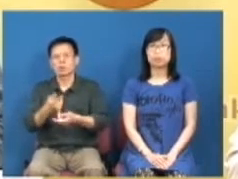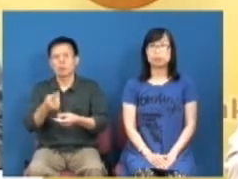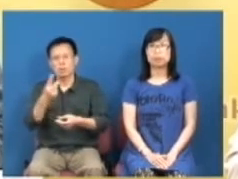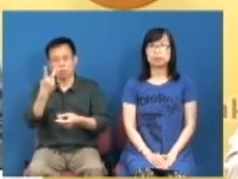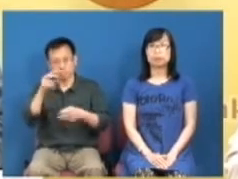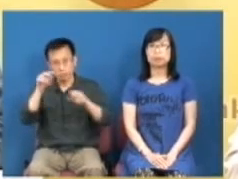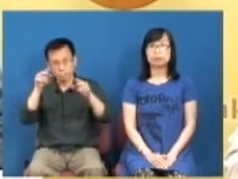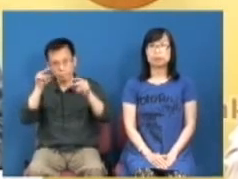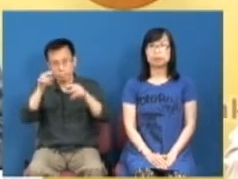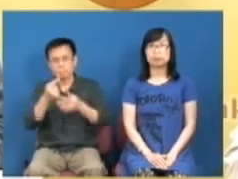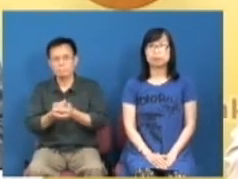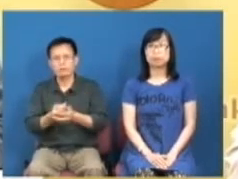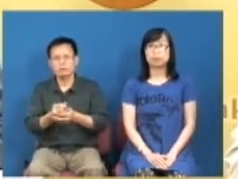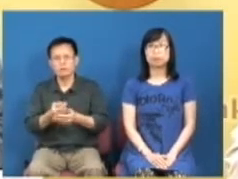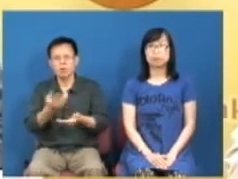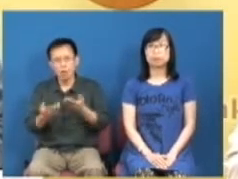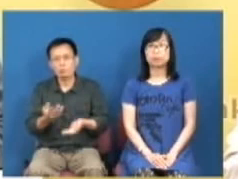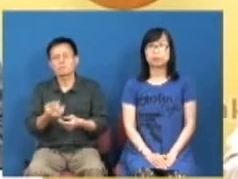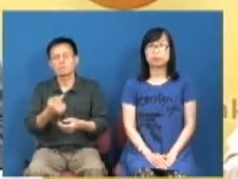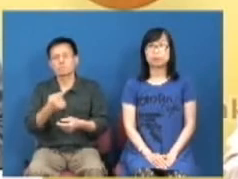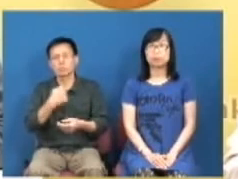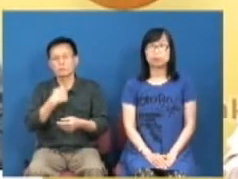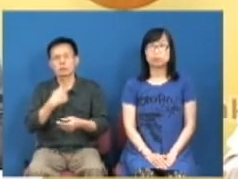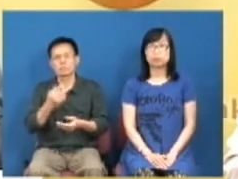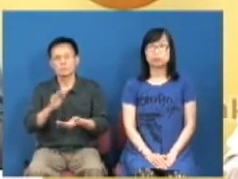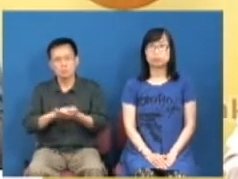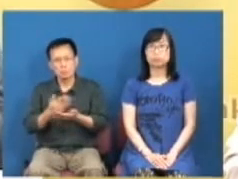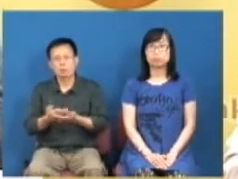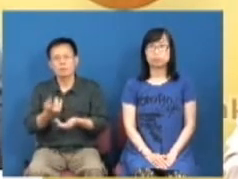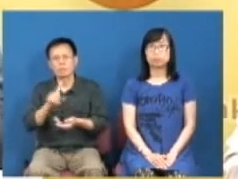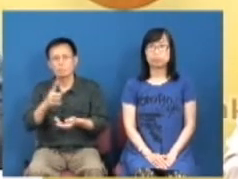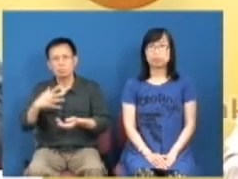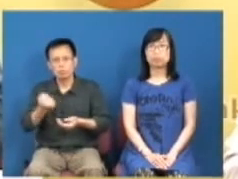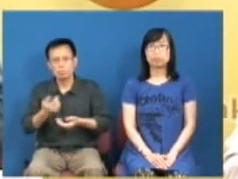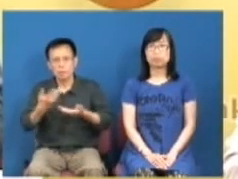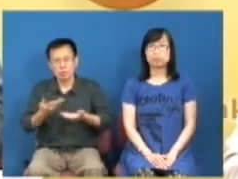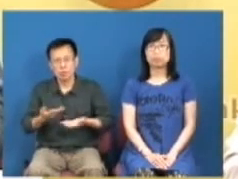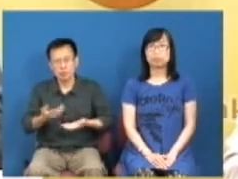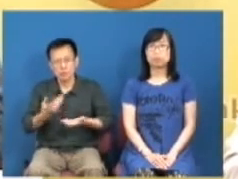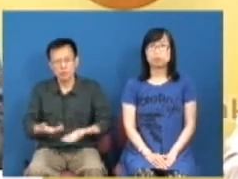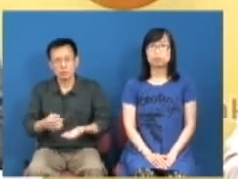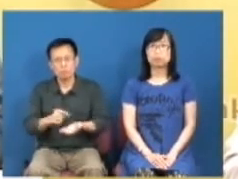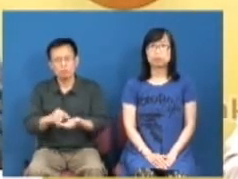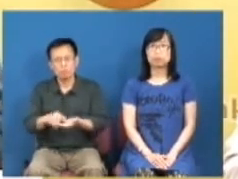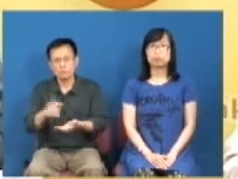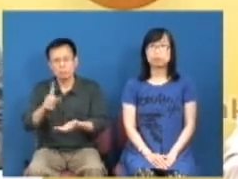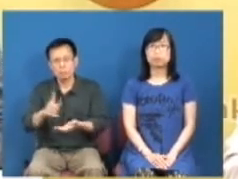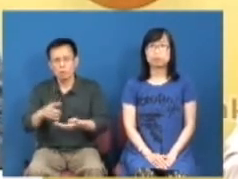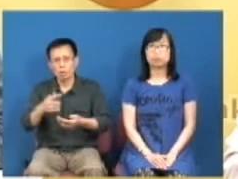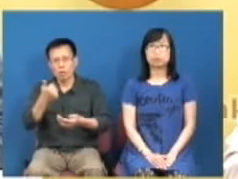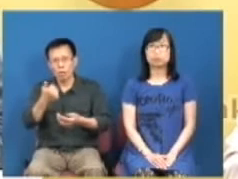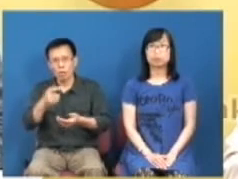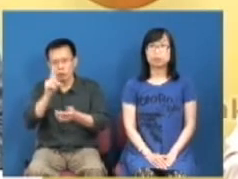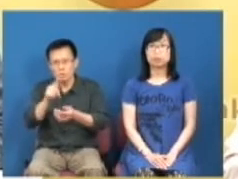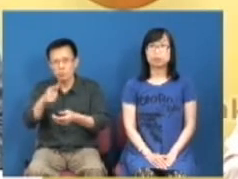適當地是必然需要，可能都需要的、但是其實怎樣用現在固有的土地，即怎樣去善用現在固有的土地，也